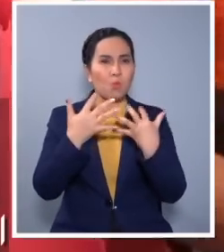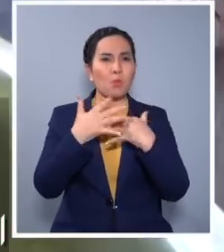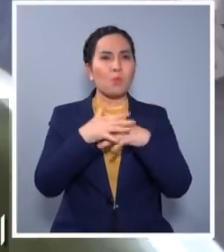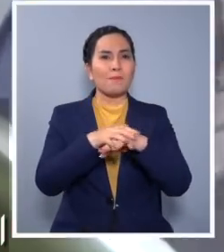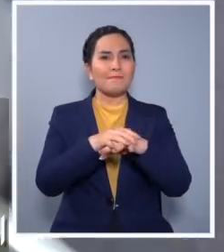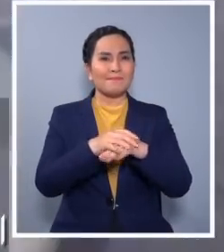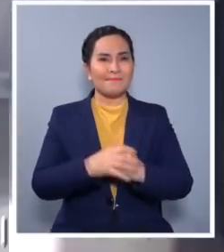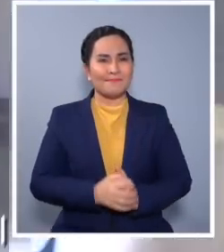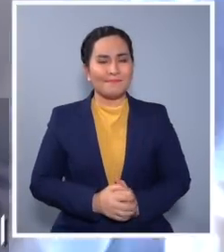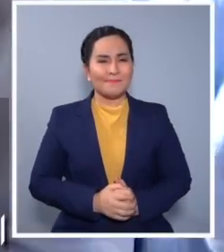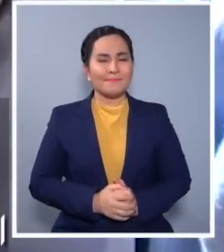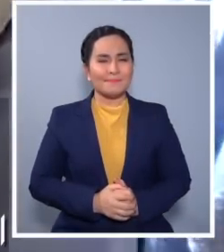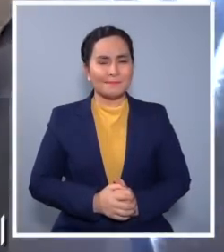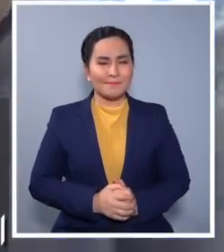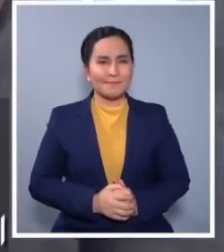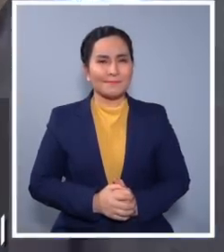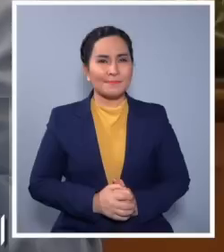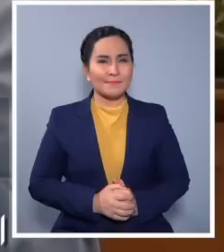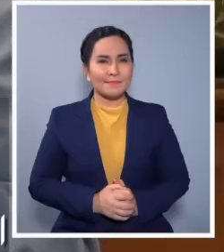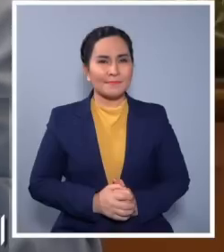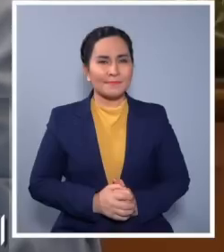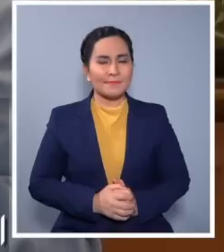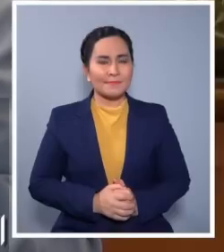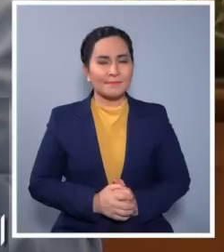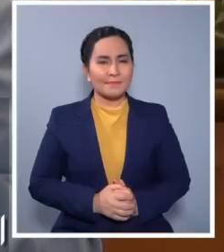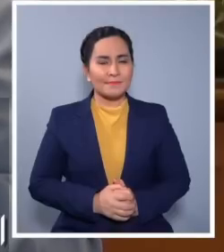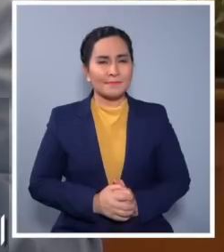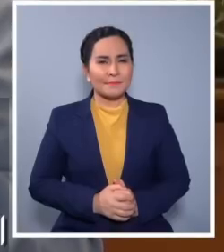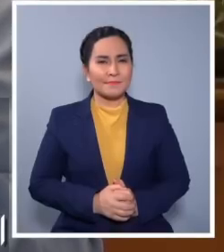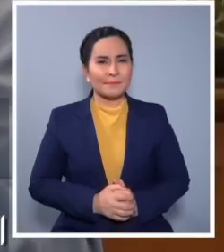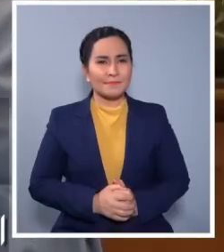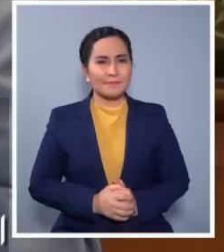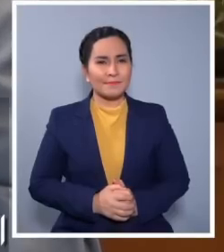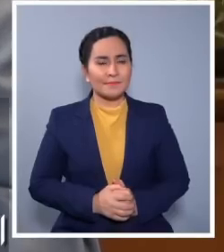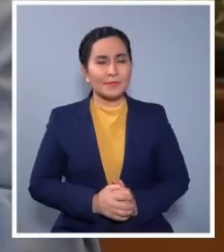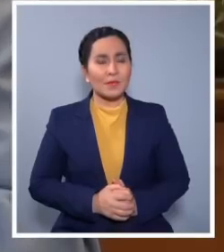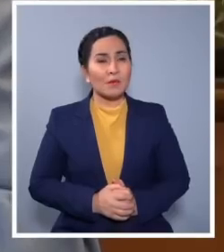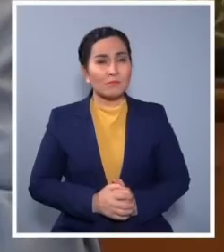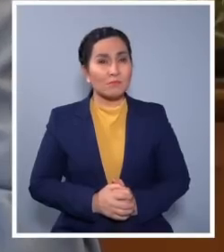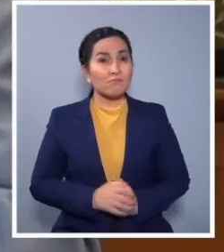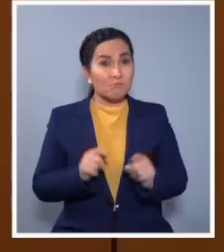มกันอย่างที่ผมได้พูดว่ามีความเป็นไ